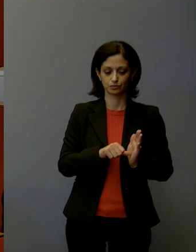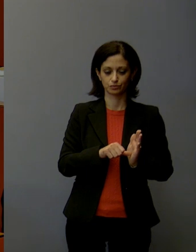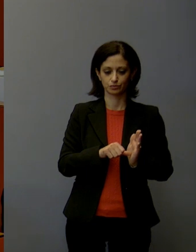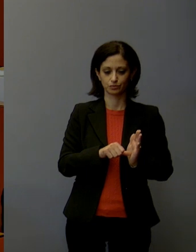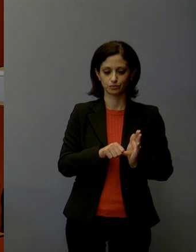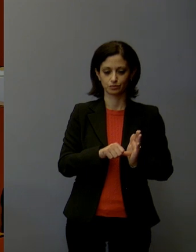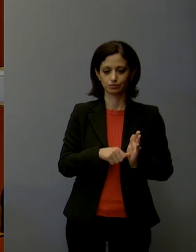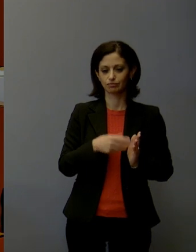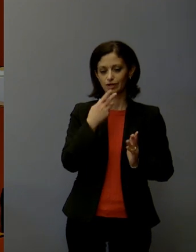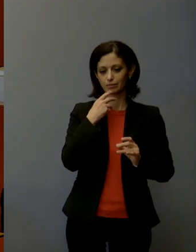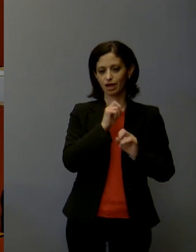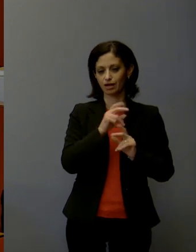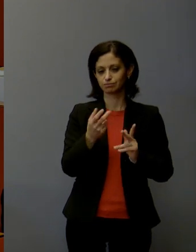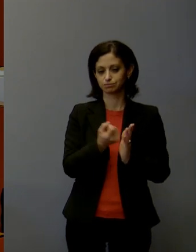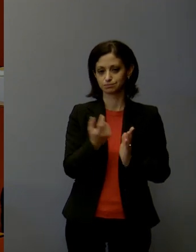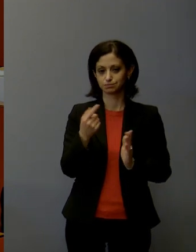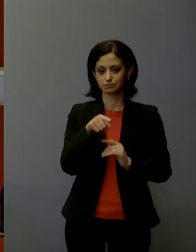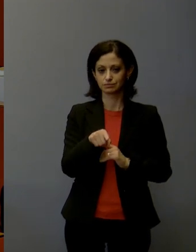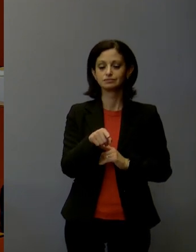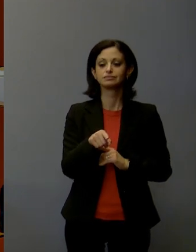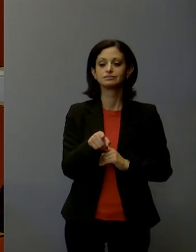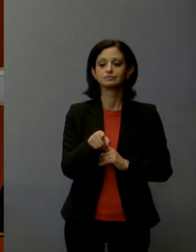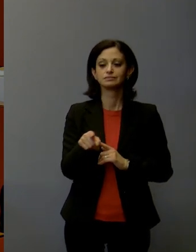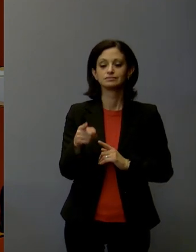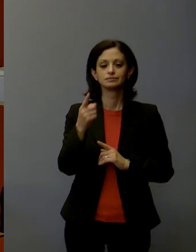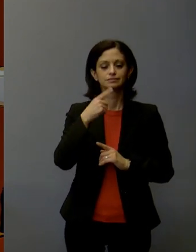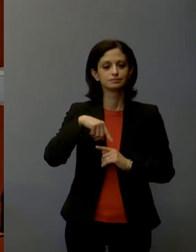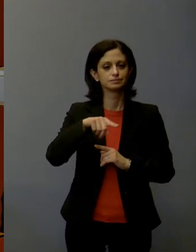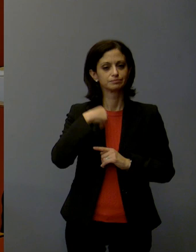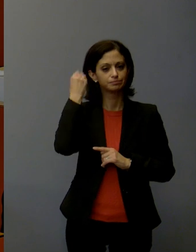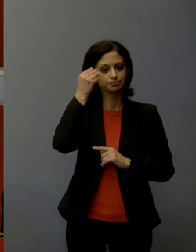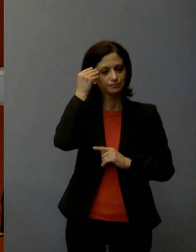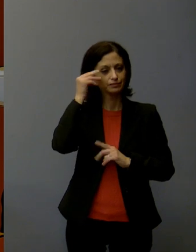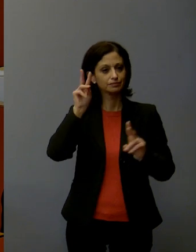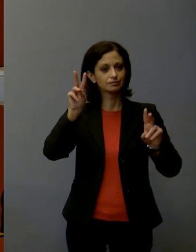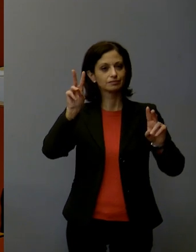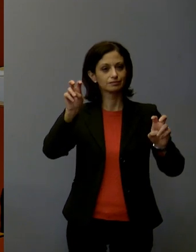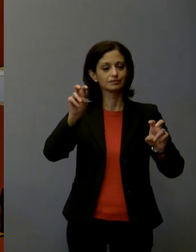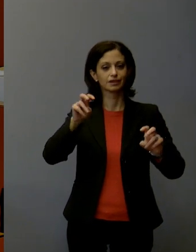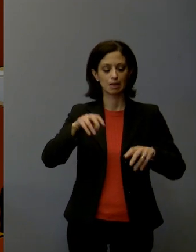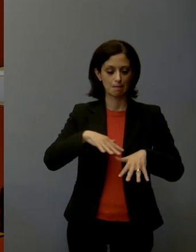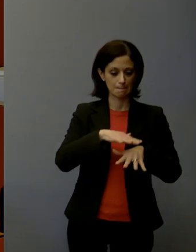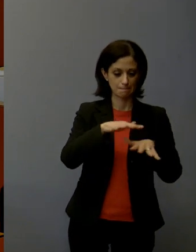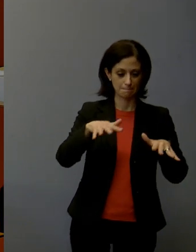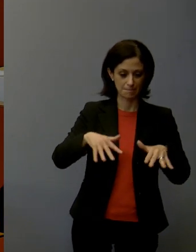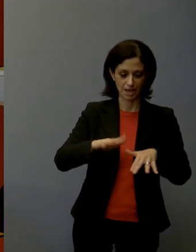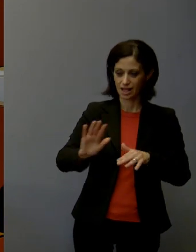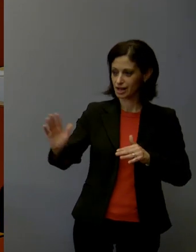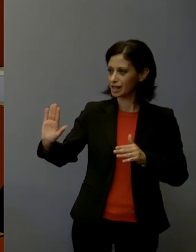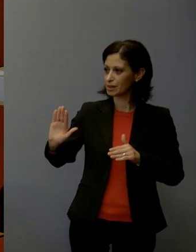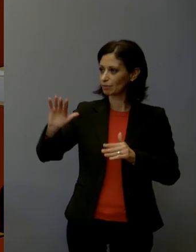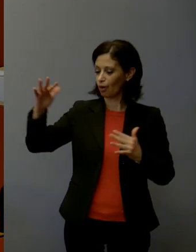segnale su quello che secondo noi riteniamo davvero importante Cosa vuol dire il mare che incontra i monti quindi